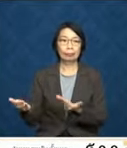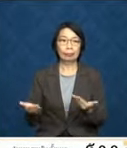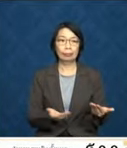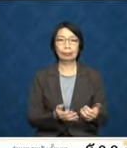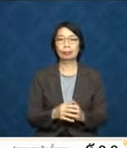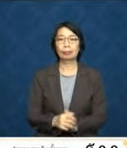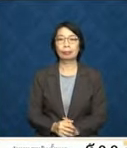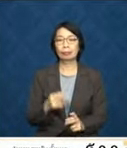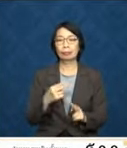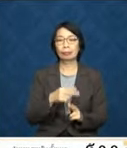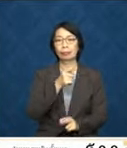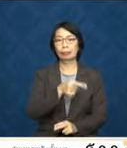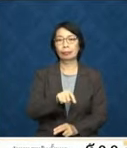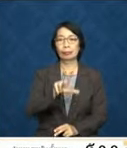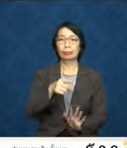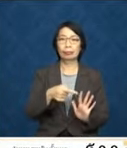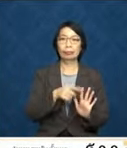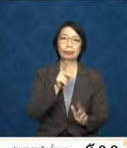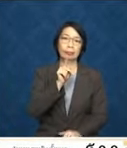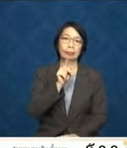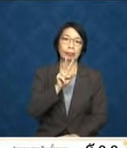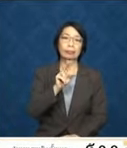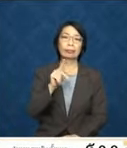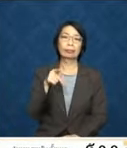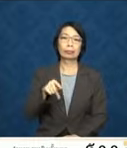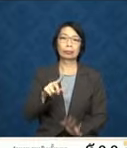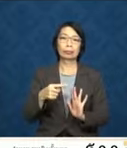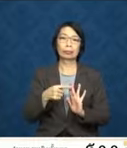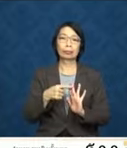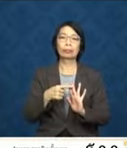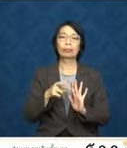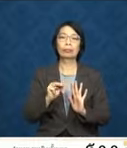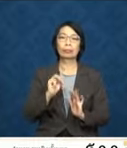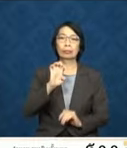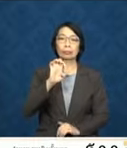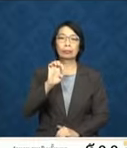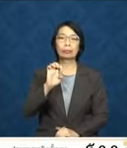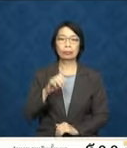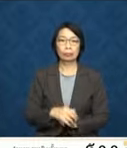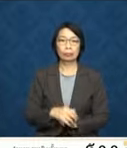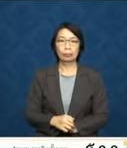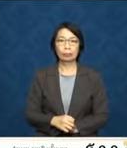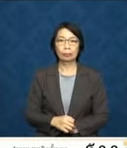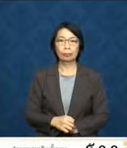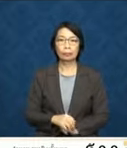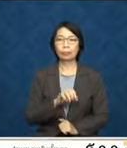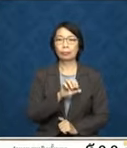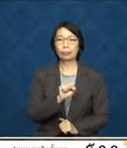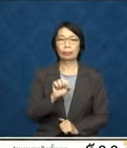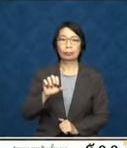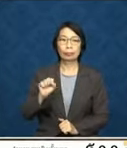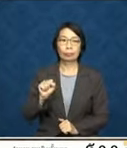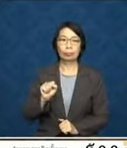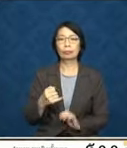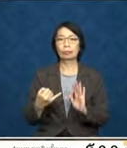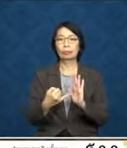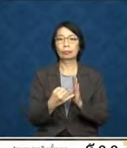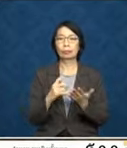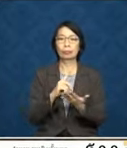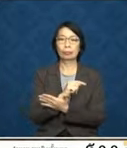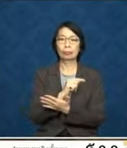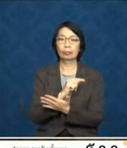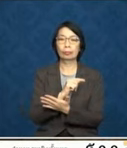ภูมิบุญประมุขครับ กับเรียนท่านประธานสภาที่เคารพกับผมนายภาคภูมิลุกสมาชิกสภาผู้แทนราษฎรจังหวัดตากพรรคพลังประช